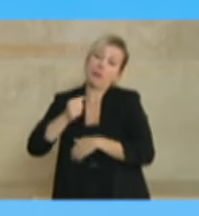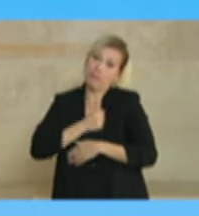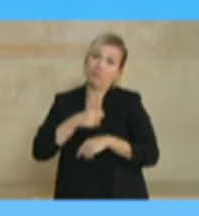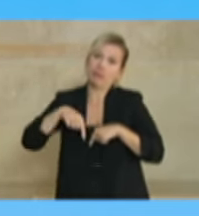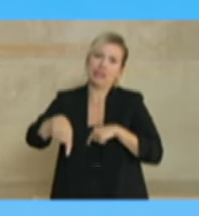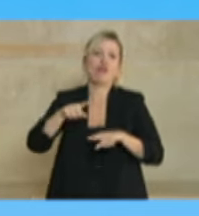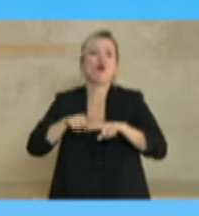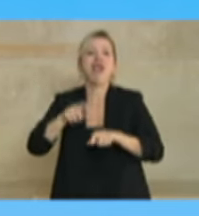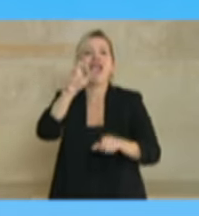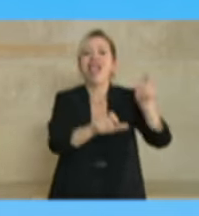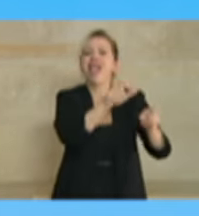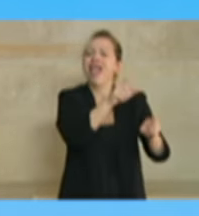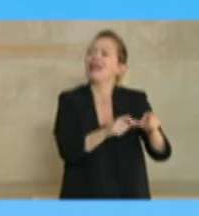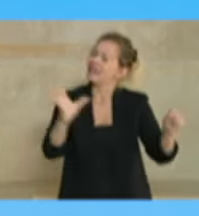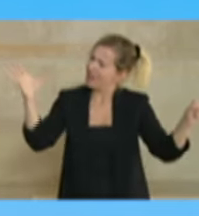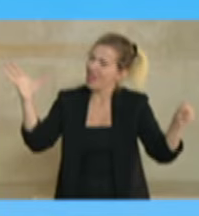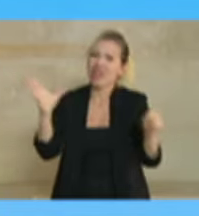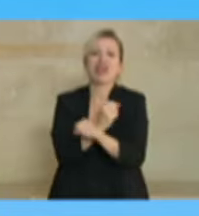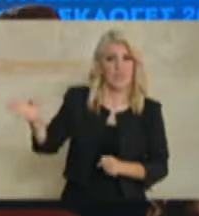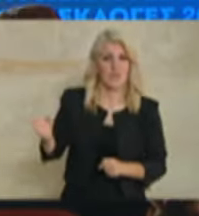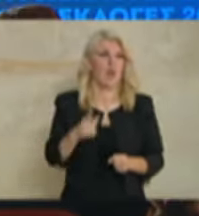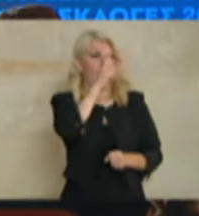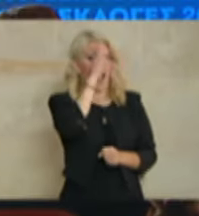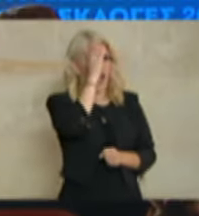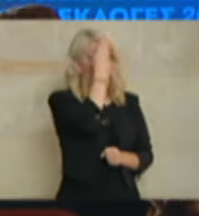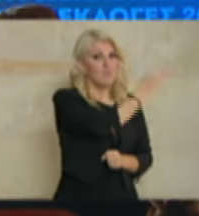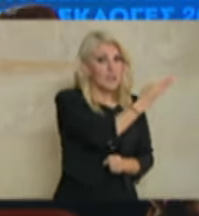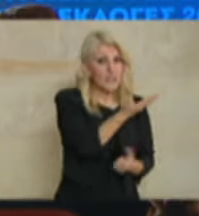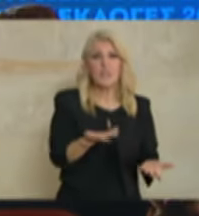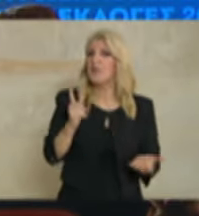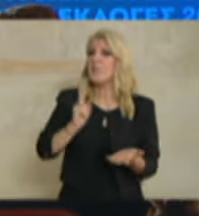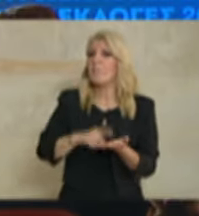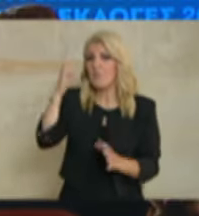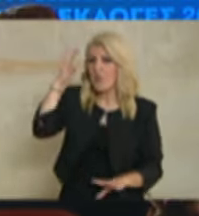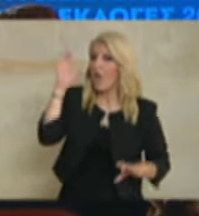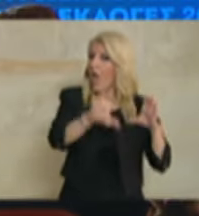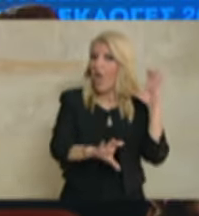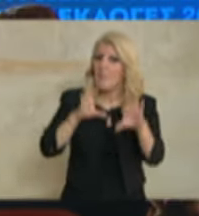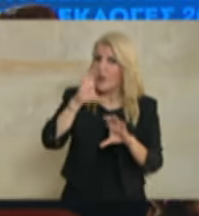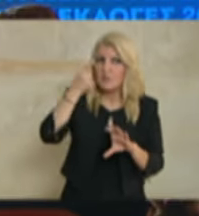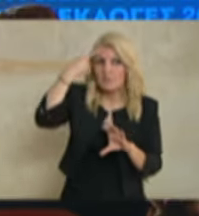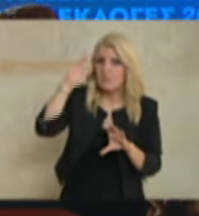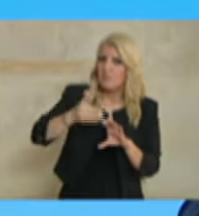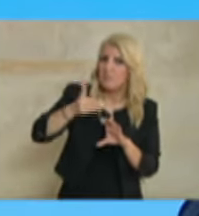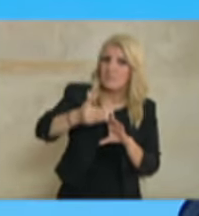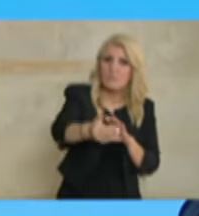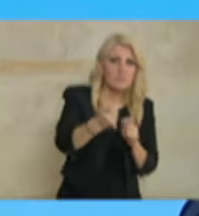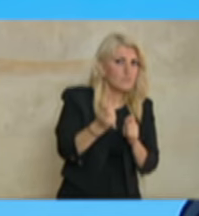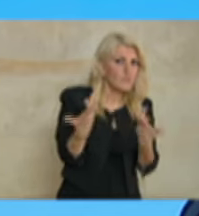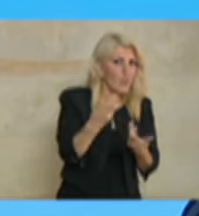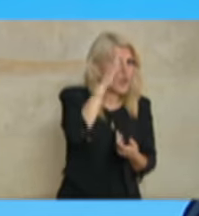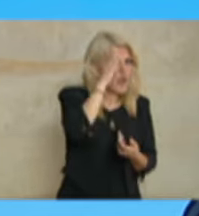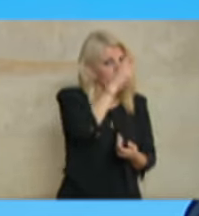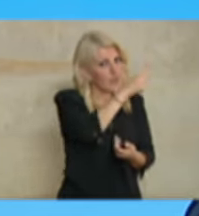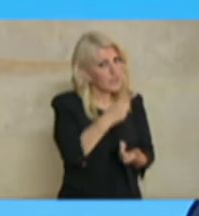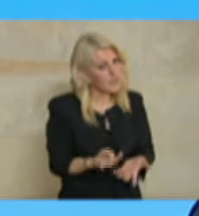Ελλήνων πολιτών θα την έχει το βράδυ της επόμενης Κυριακής. Ο Πρωθυπουργός μίλησε για τις μεταρρυθμίσεις στους τομείς της υγείας, της δικαιοσύνης, της